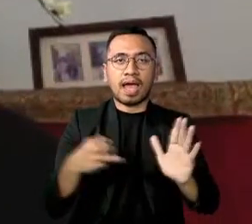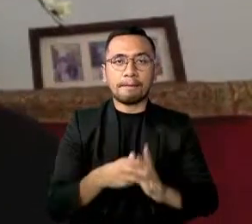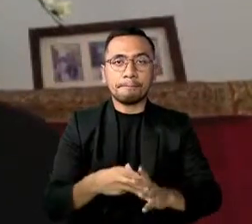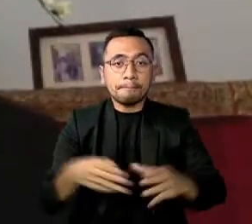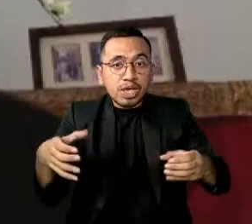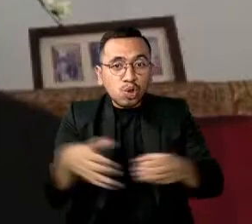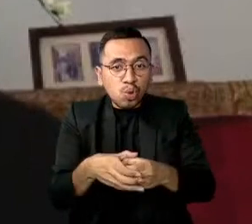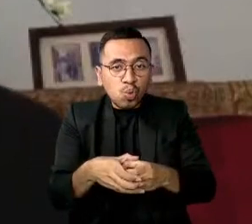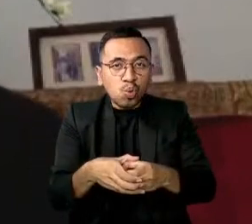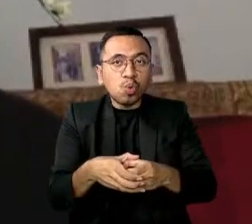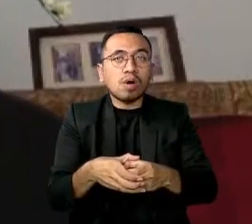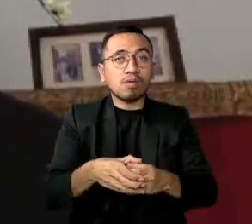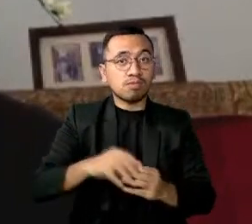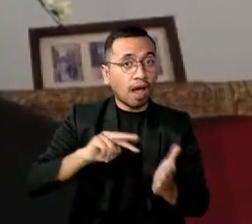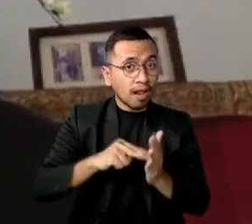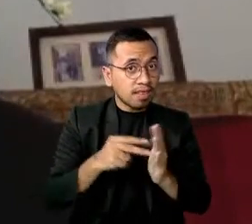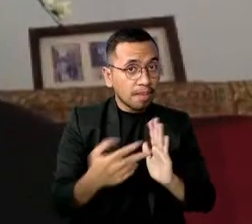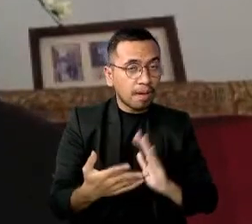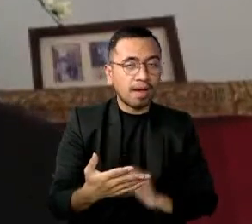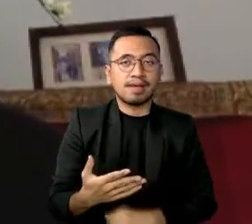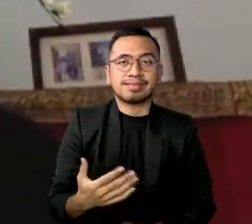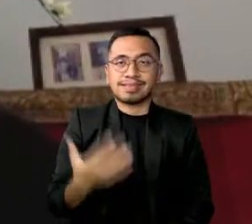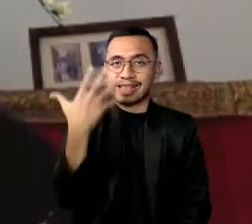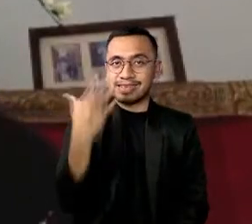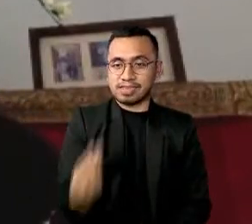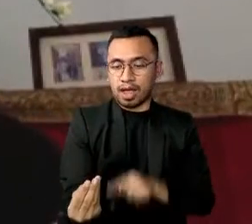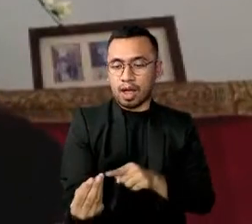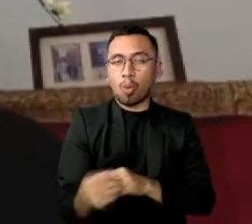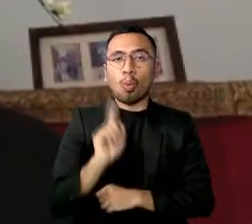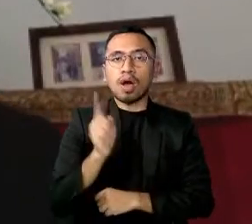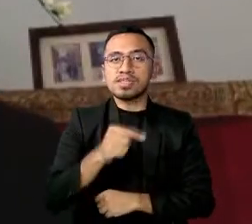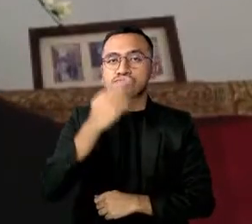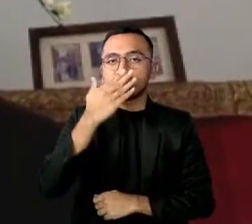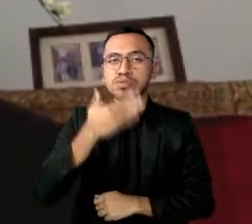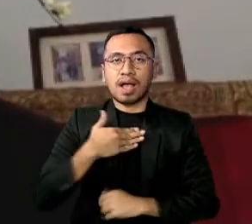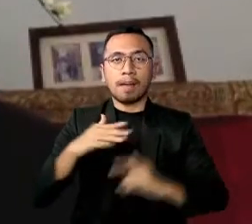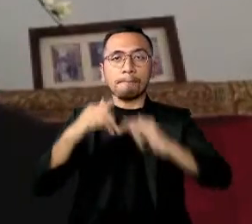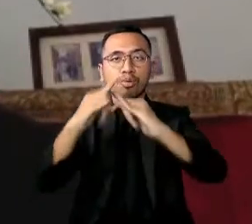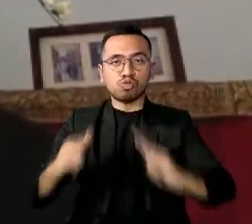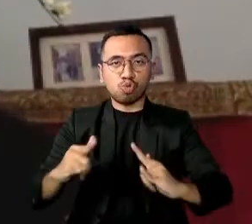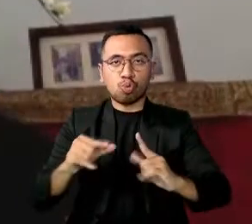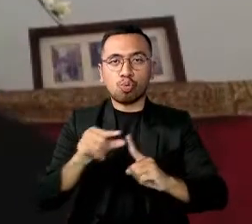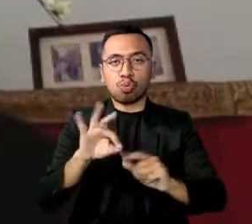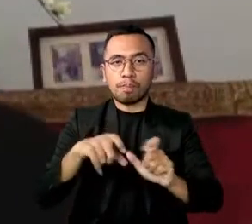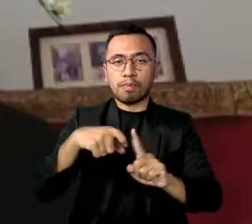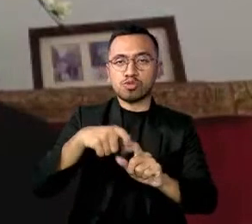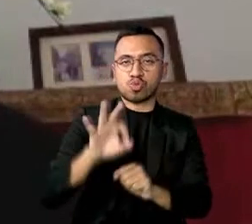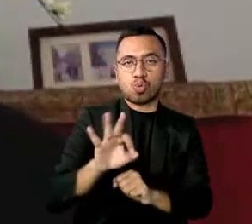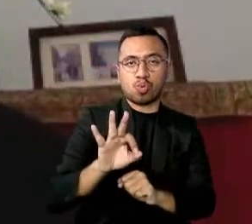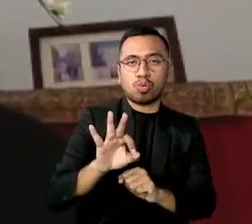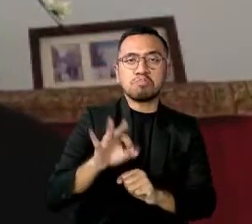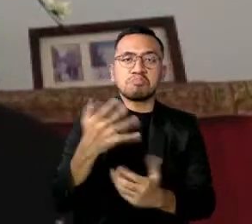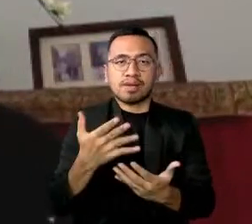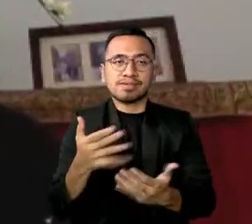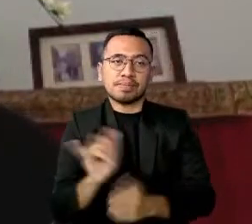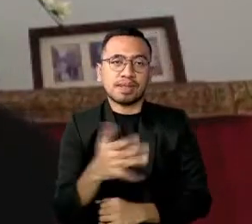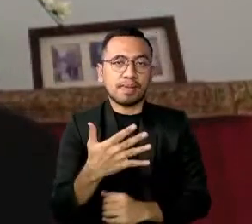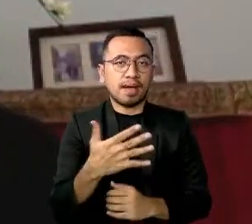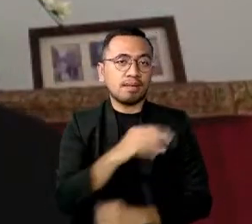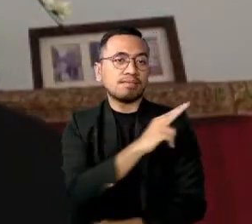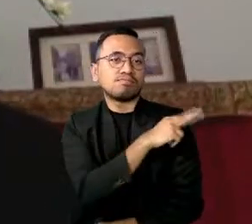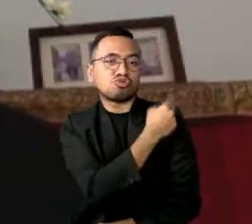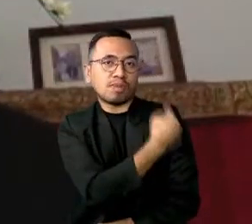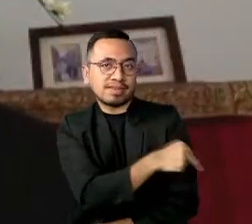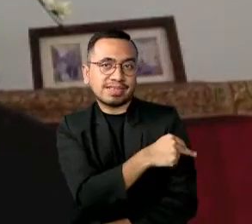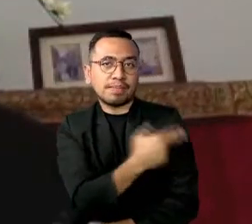artinya harus ada posko di desa tokoh yang mendampingi Puskesmas yang mendampingi tim pelacak sehingga